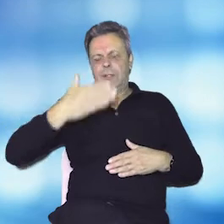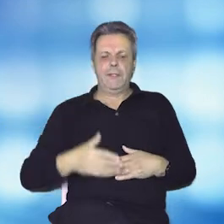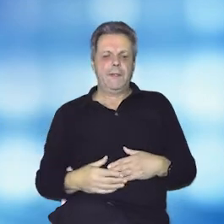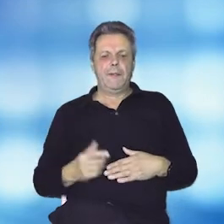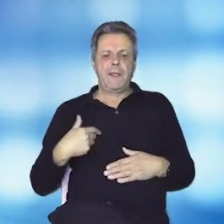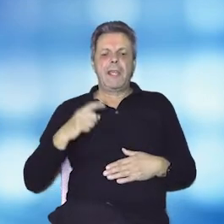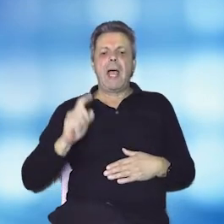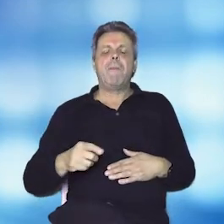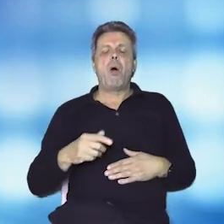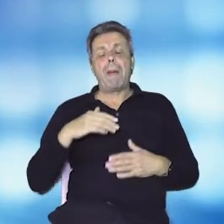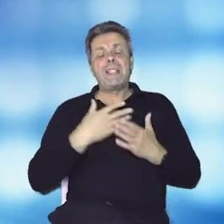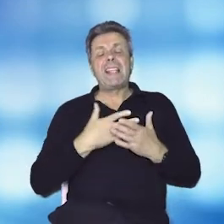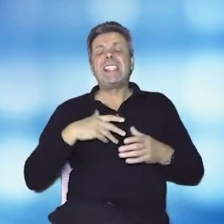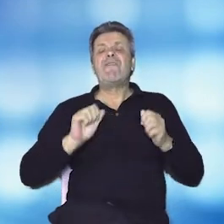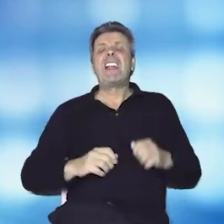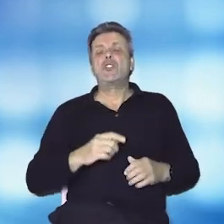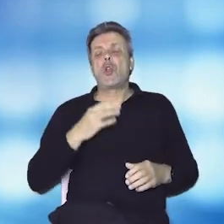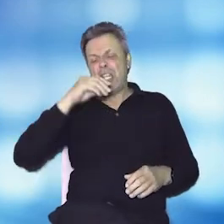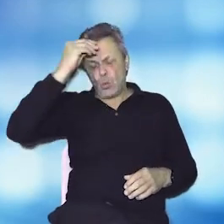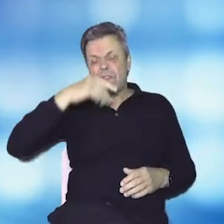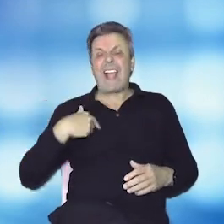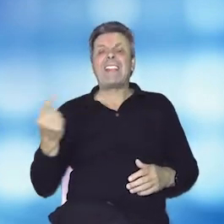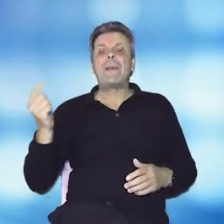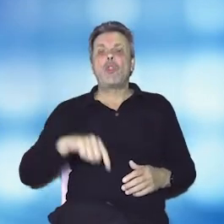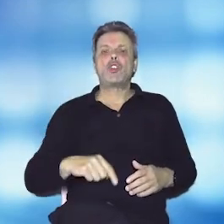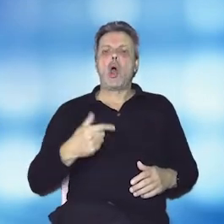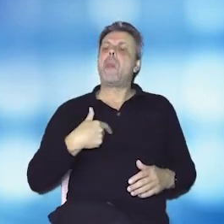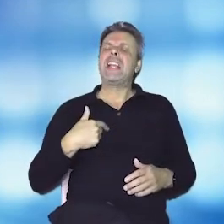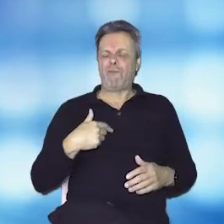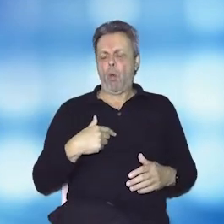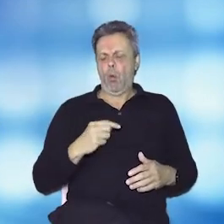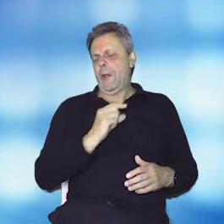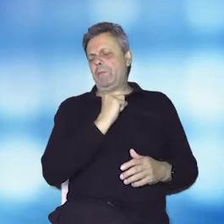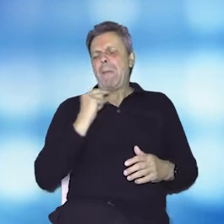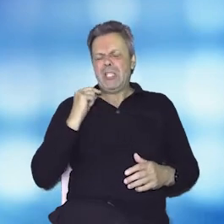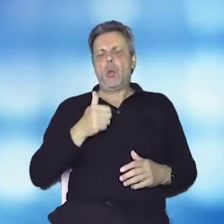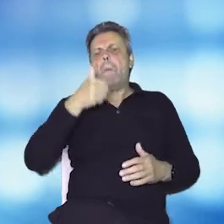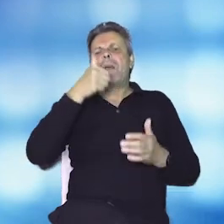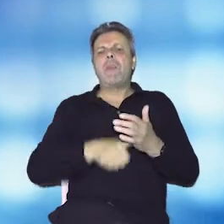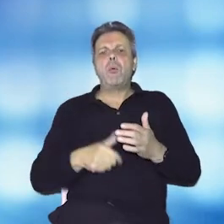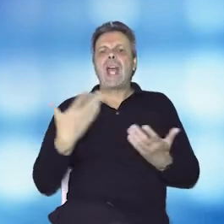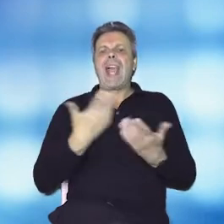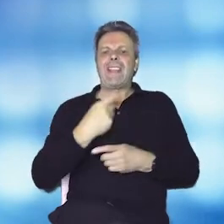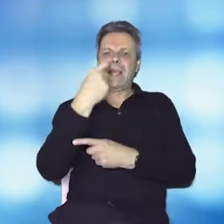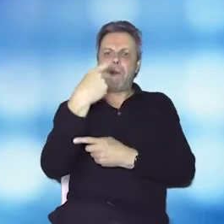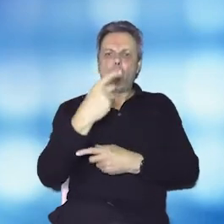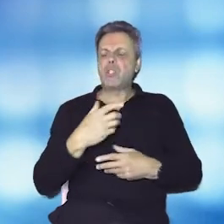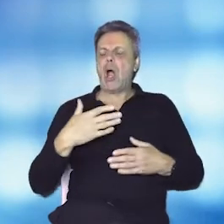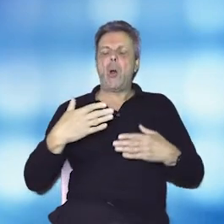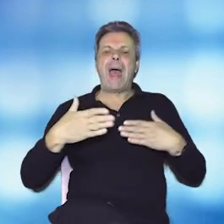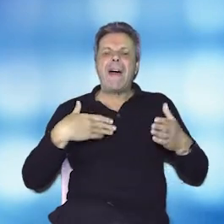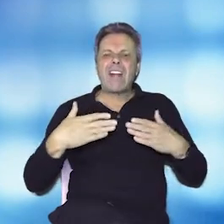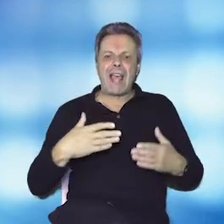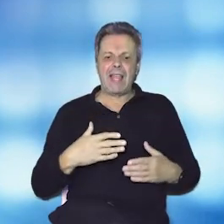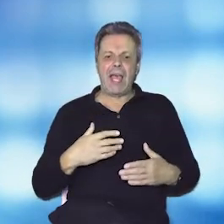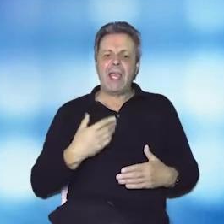Ja moram priznati iz vlastitog iskustva, kada sam ja tek došao na svoju misiju, prvi puta kada sam pokucao osobi na vrata i